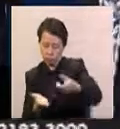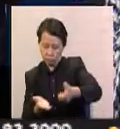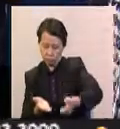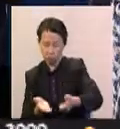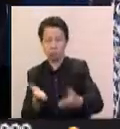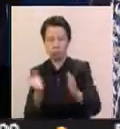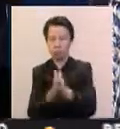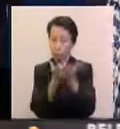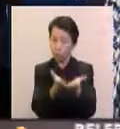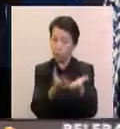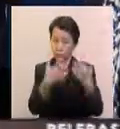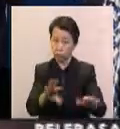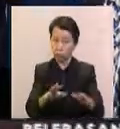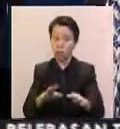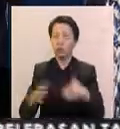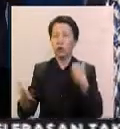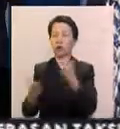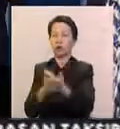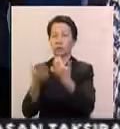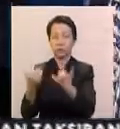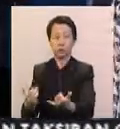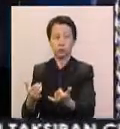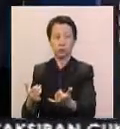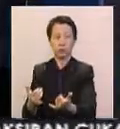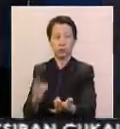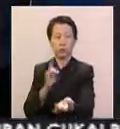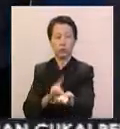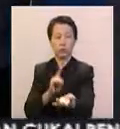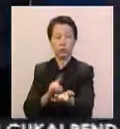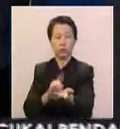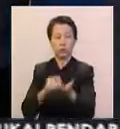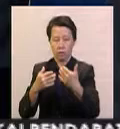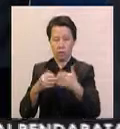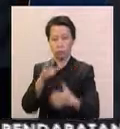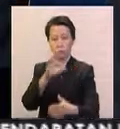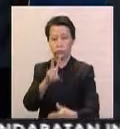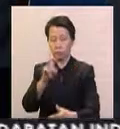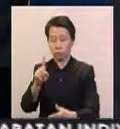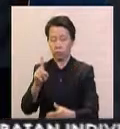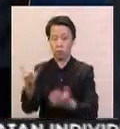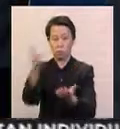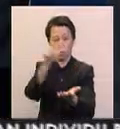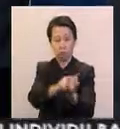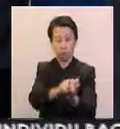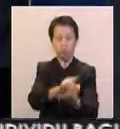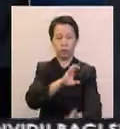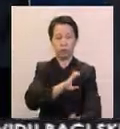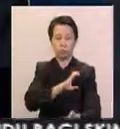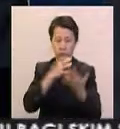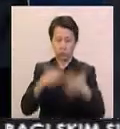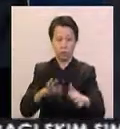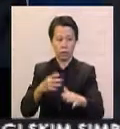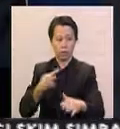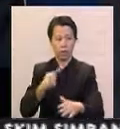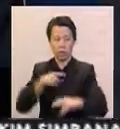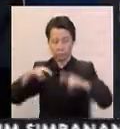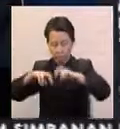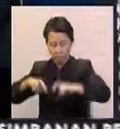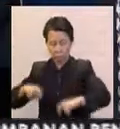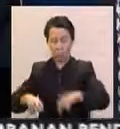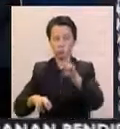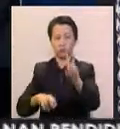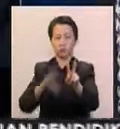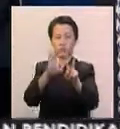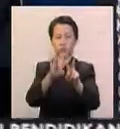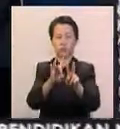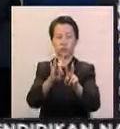So far, 51 police report lodge, and then we investigate under section